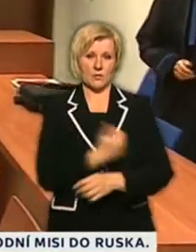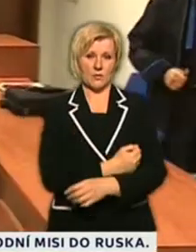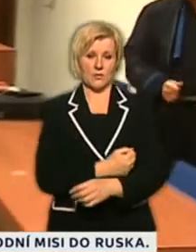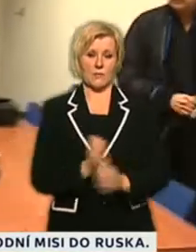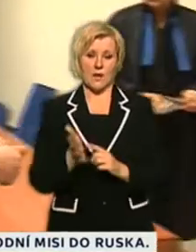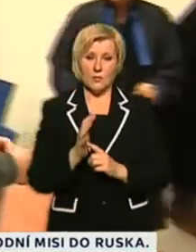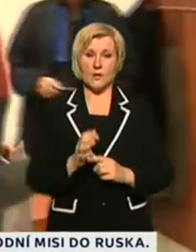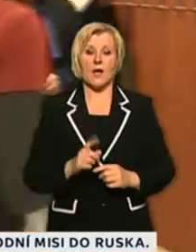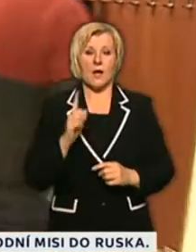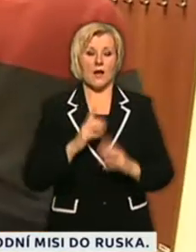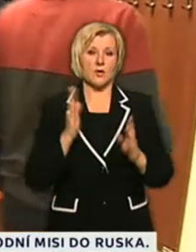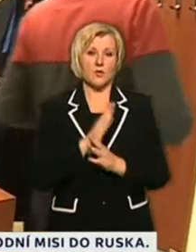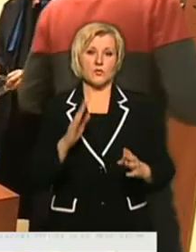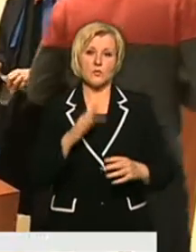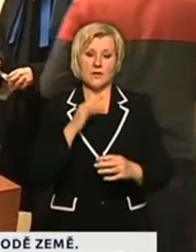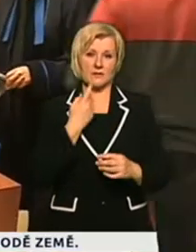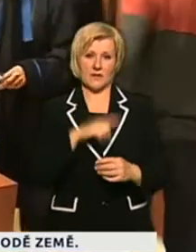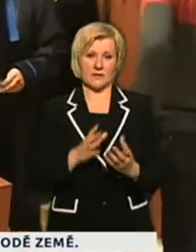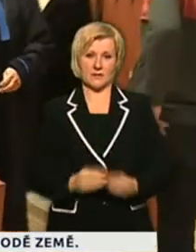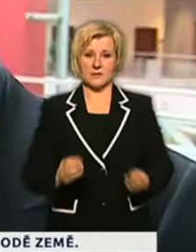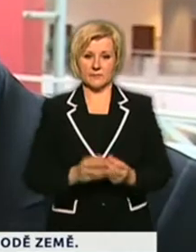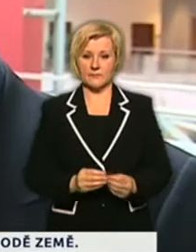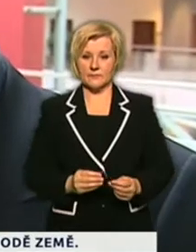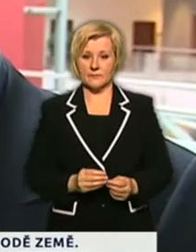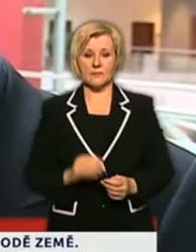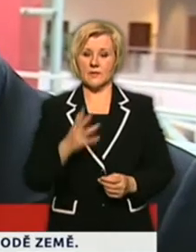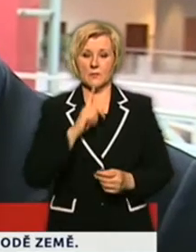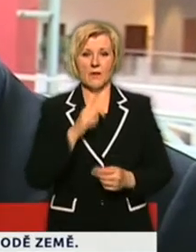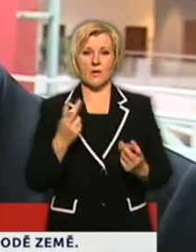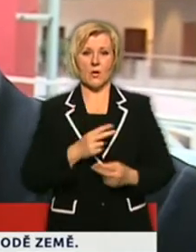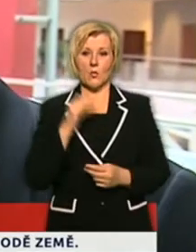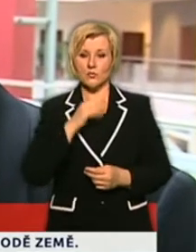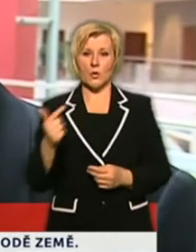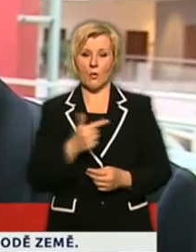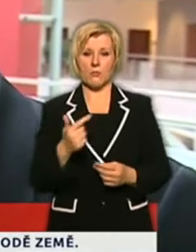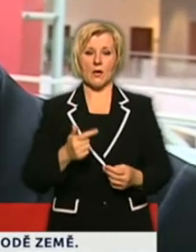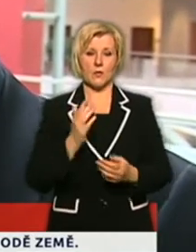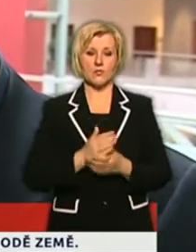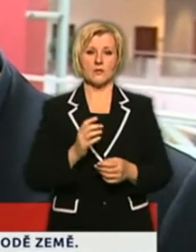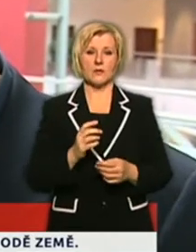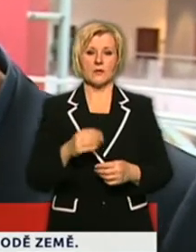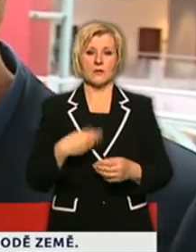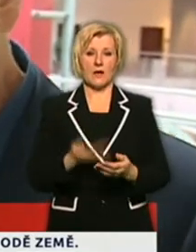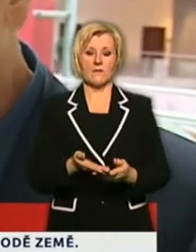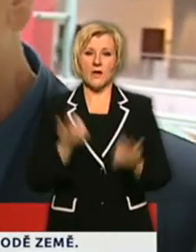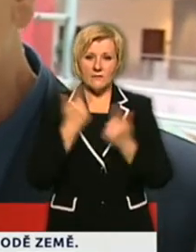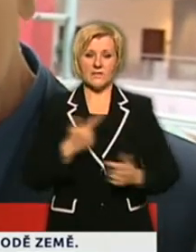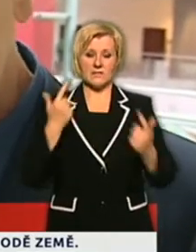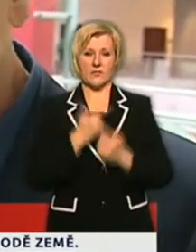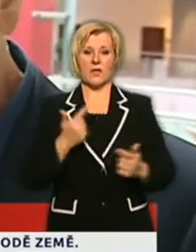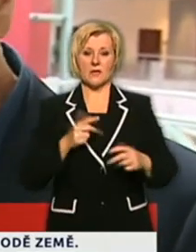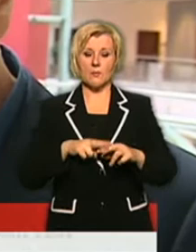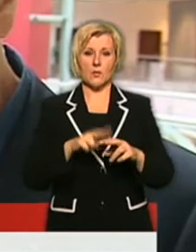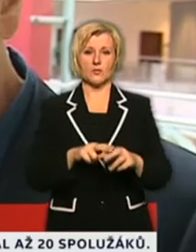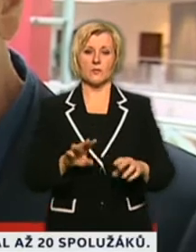marihuany. Rozsudek ale komentovat nechtěli. Není tomu tak, že by mi mandanti podávali ucelený a jednoznačný návod, že by